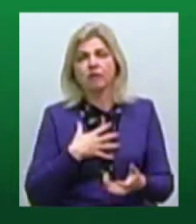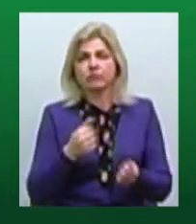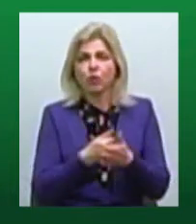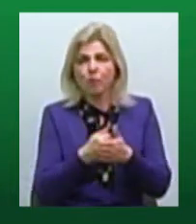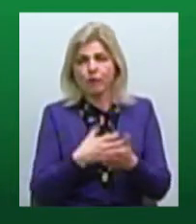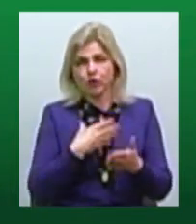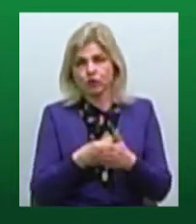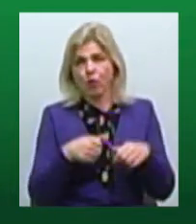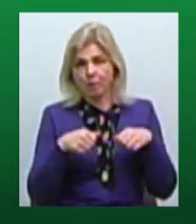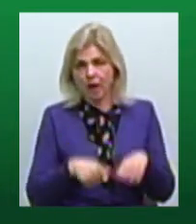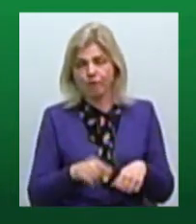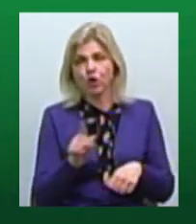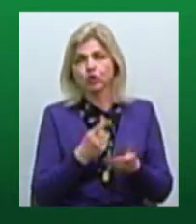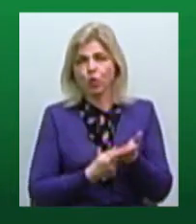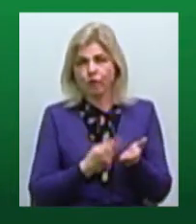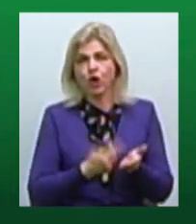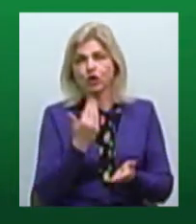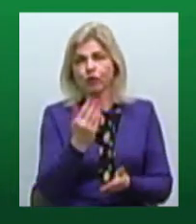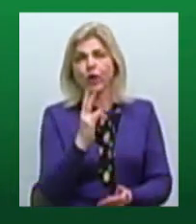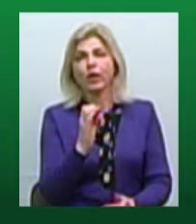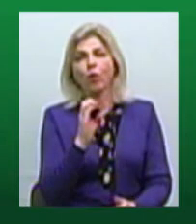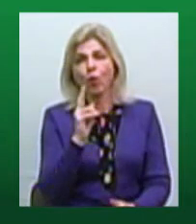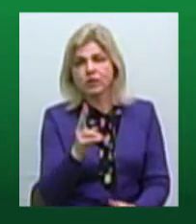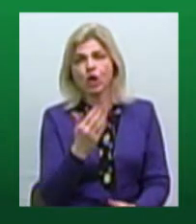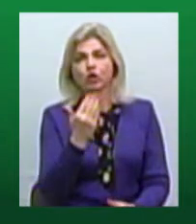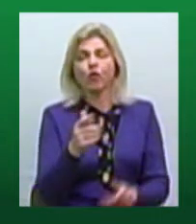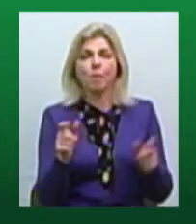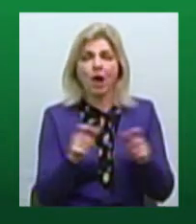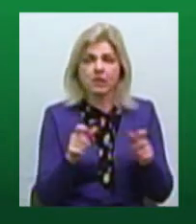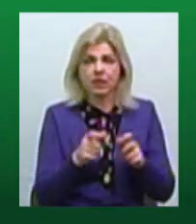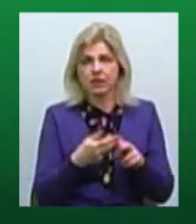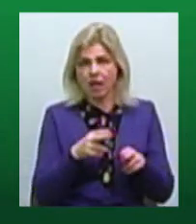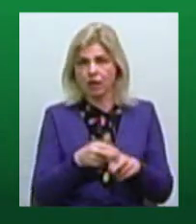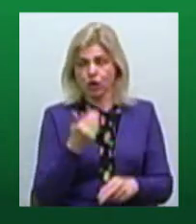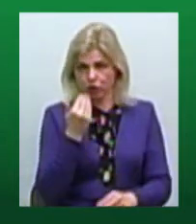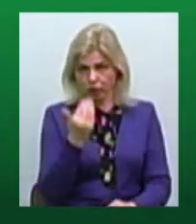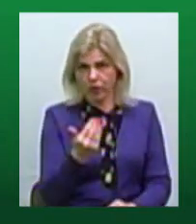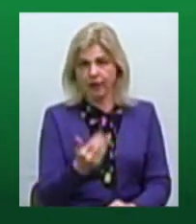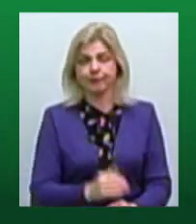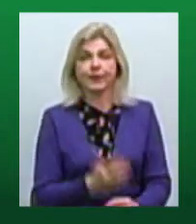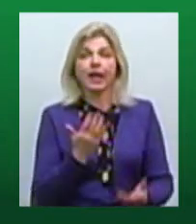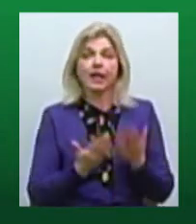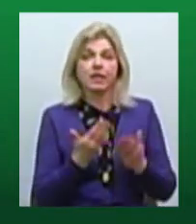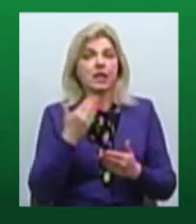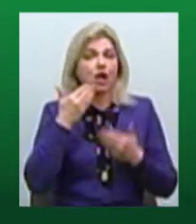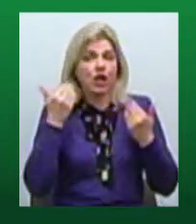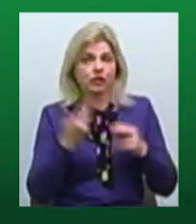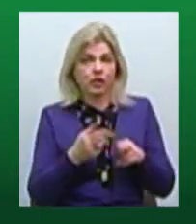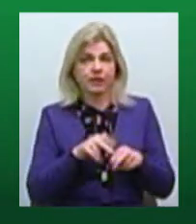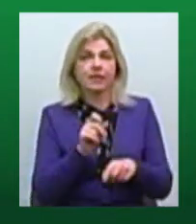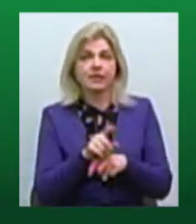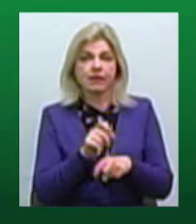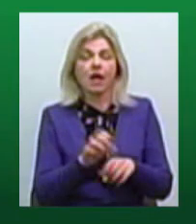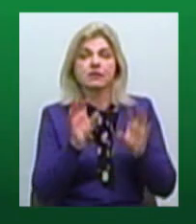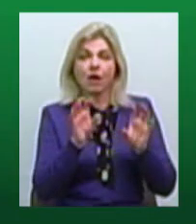этой 1003 киоски и магазин твоя база твоя студия c нас правде твоей я еще flash & tc задания закону